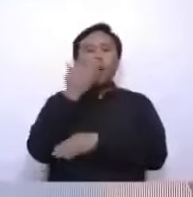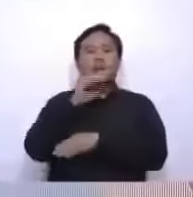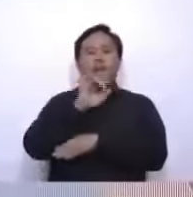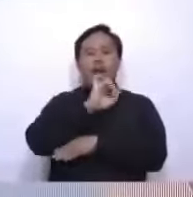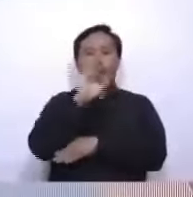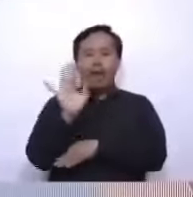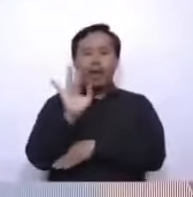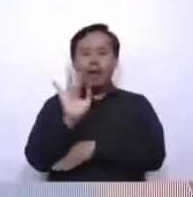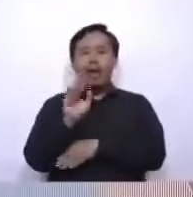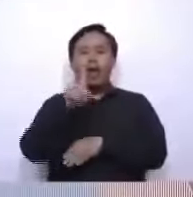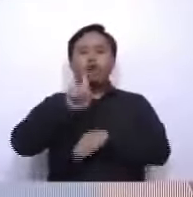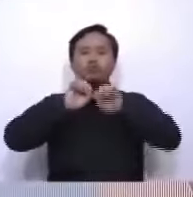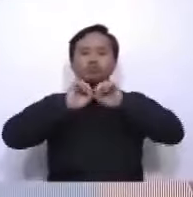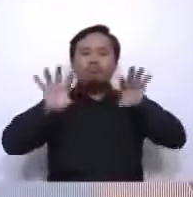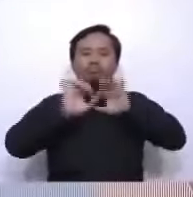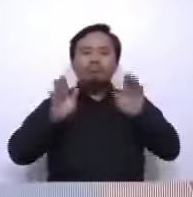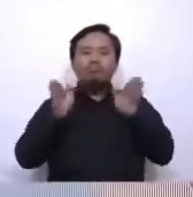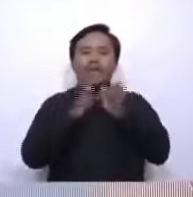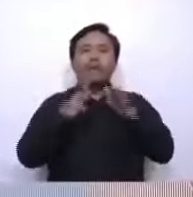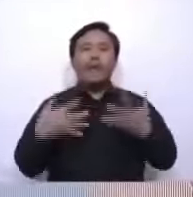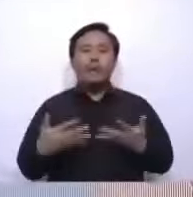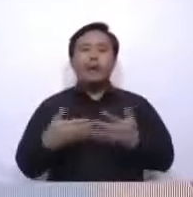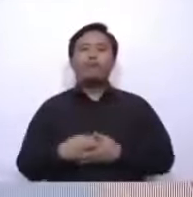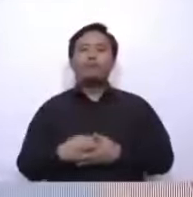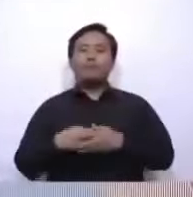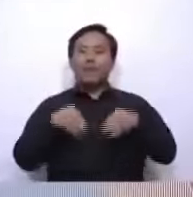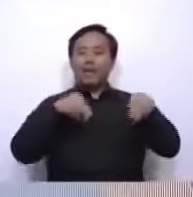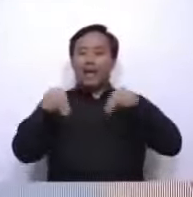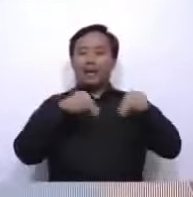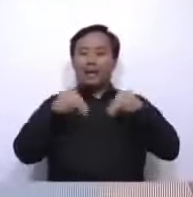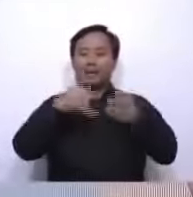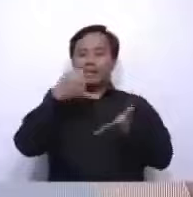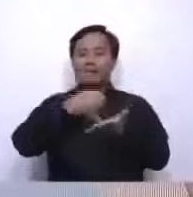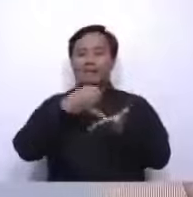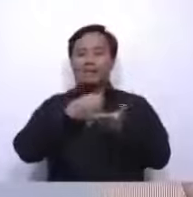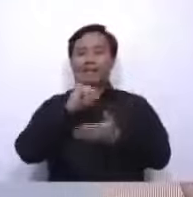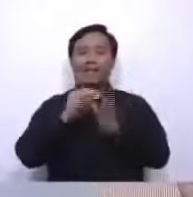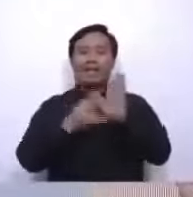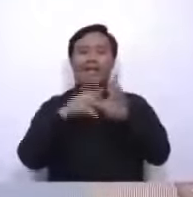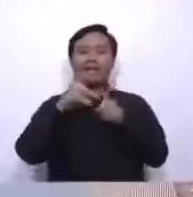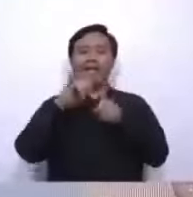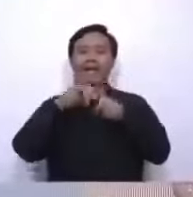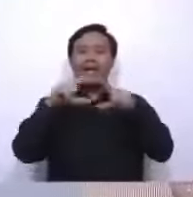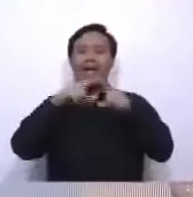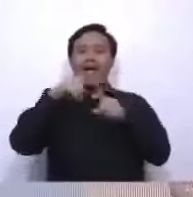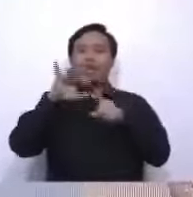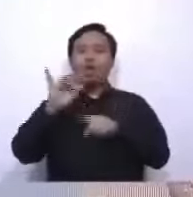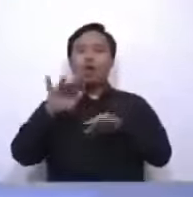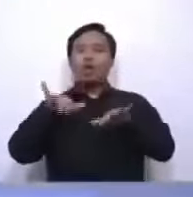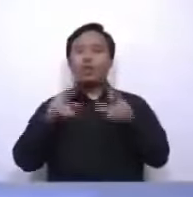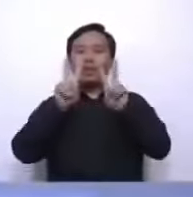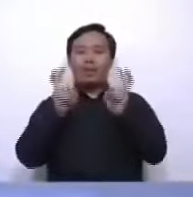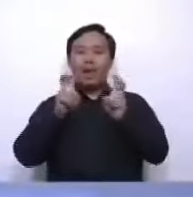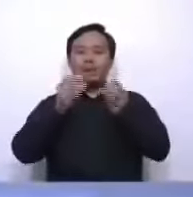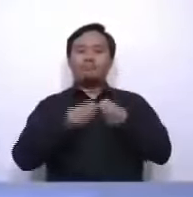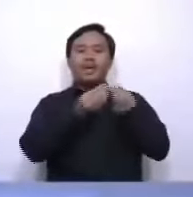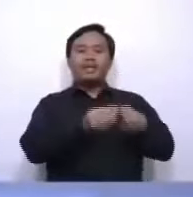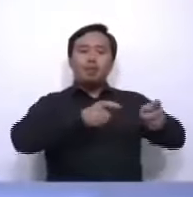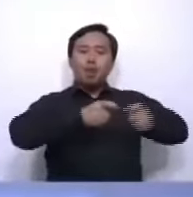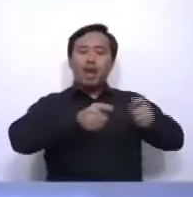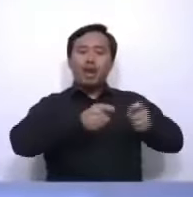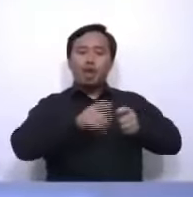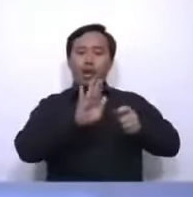disertai dengan penjelasannya. Dan kertas berisi indikator, berisi subtema ini, mohon diserahkan ke moderator. Nanti